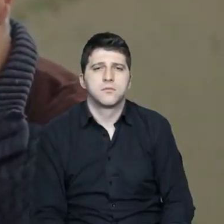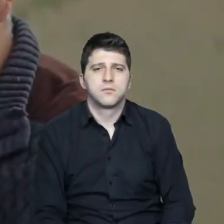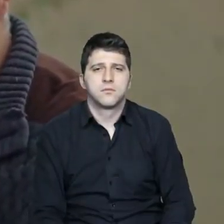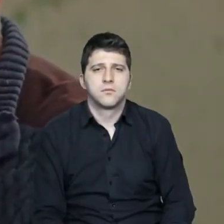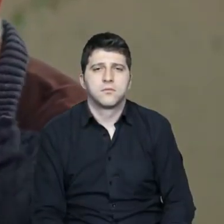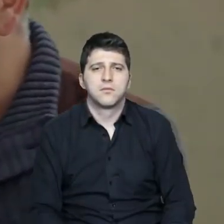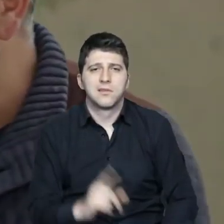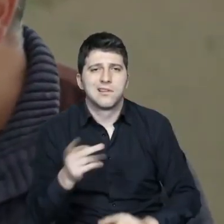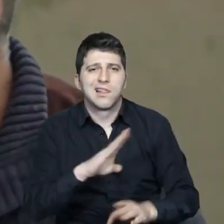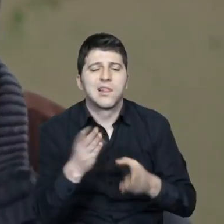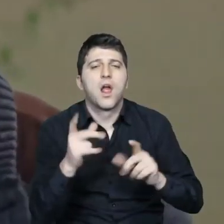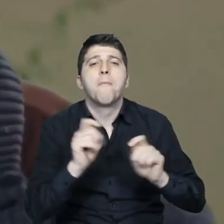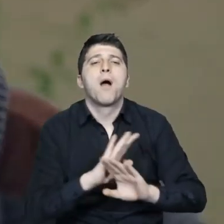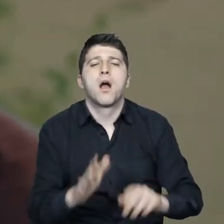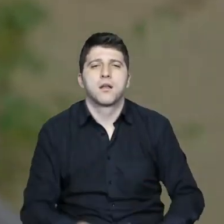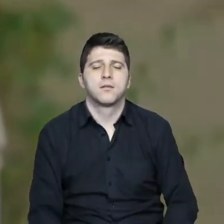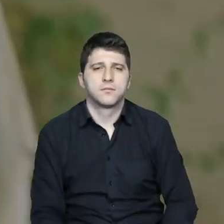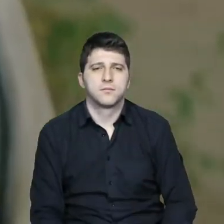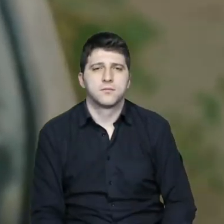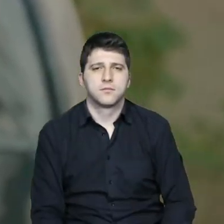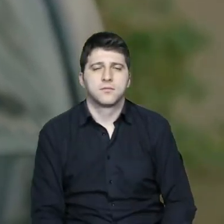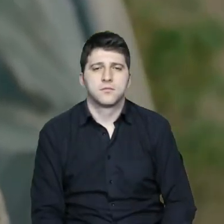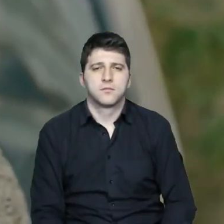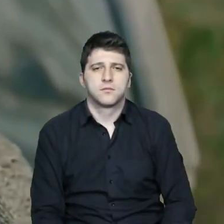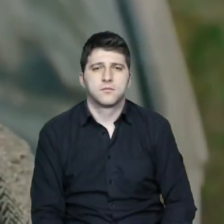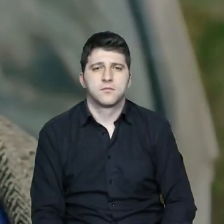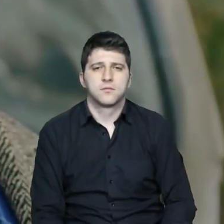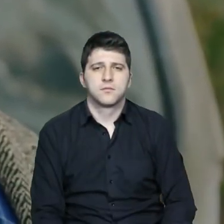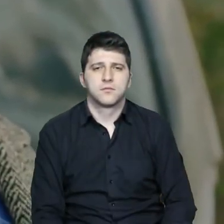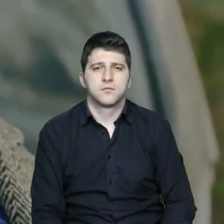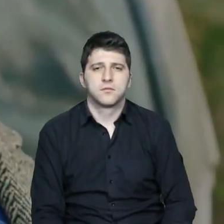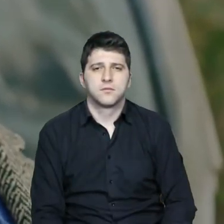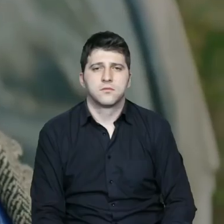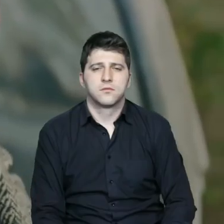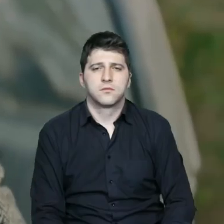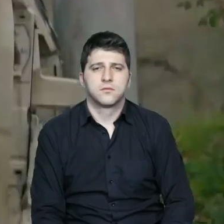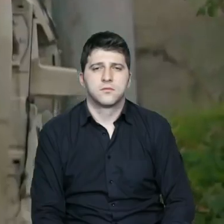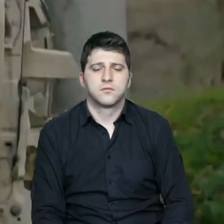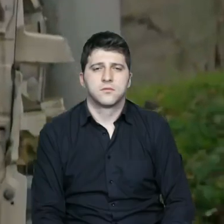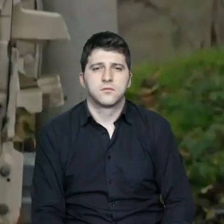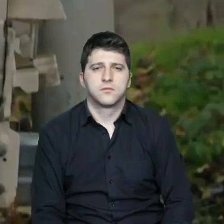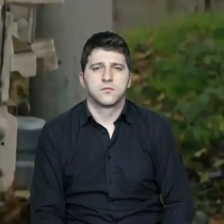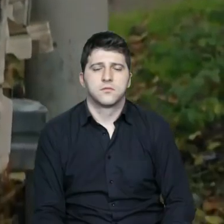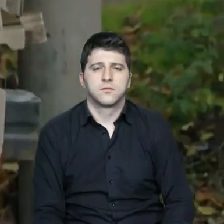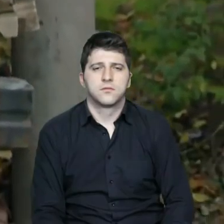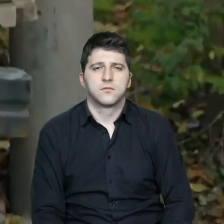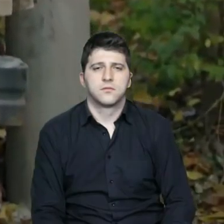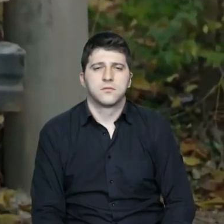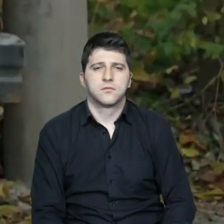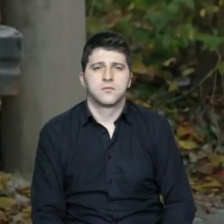o yana bu yana kıvırma. Gitti. Kamyonetin yanına çöktü.